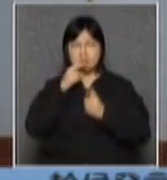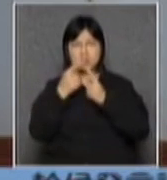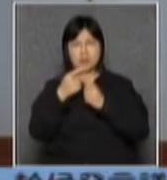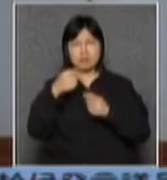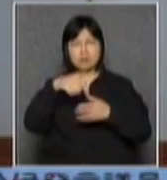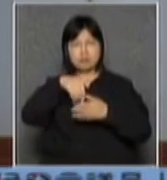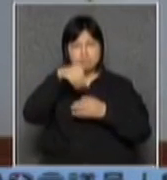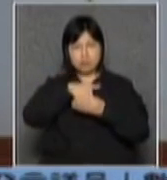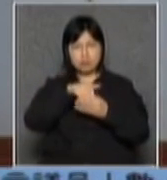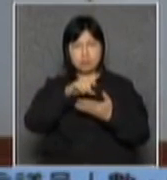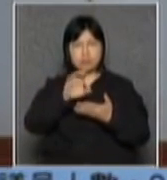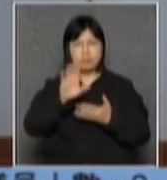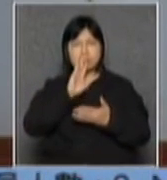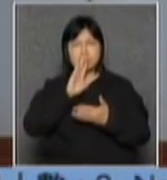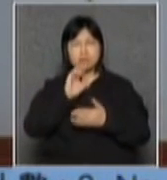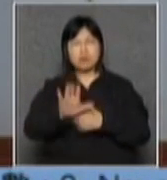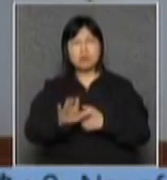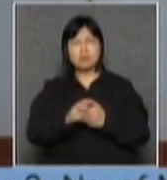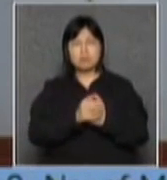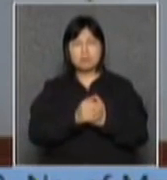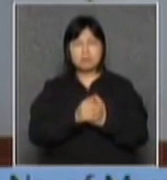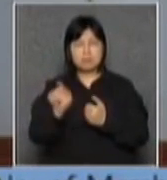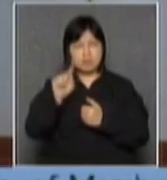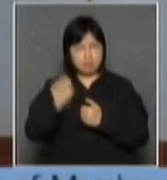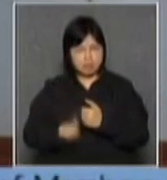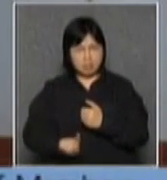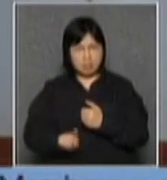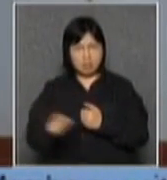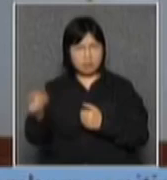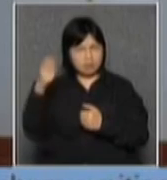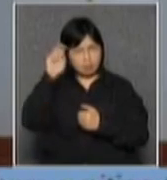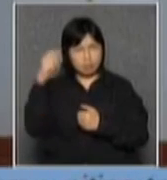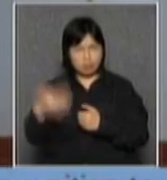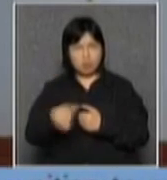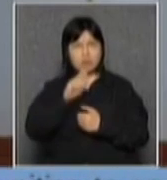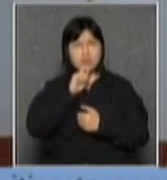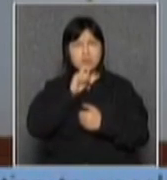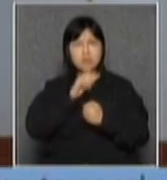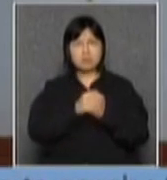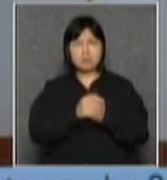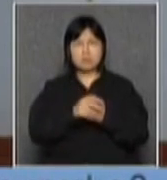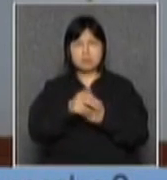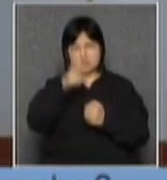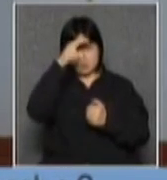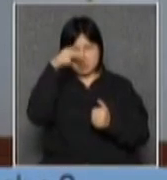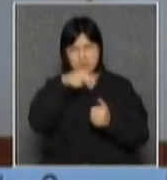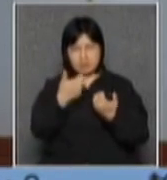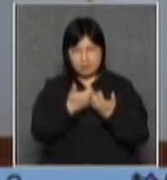咁我就不表。但個問題就係點樣咧？佢諗過嘅，而且佢亦都有政治嘅計算，